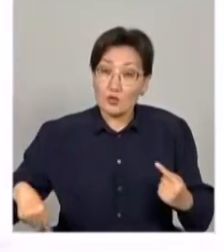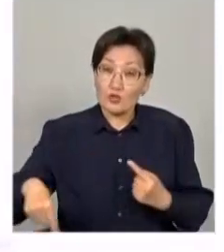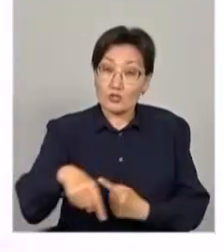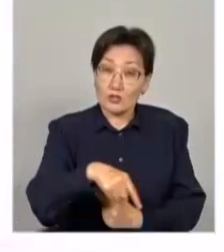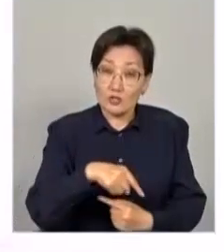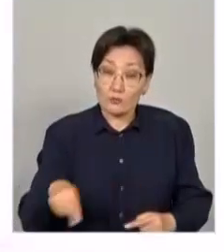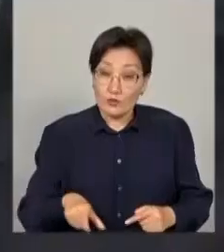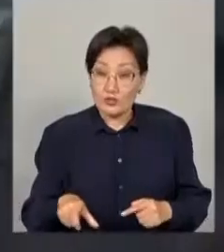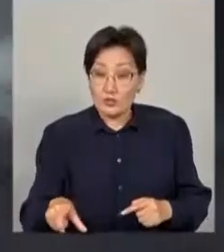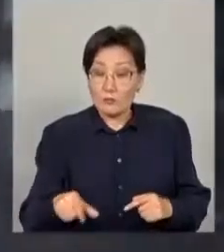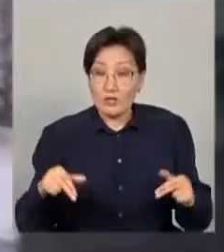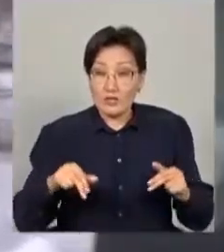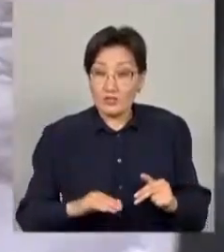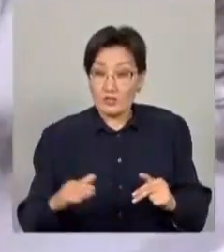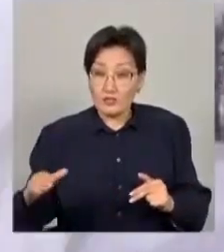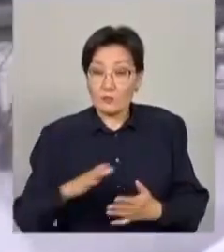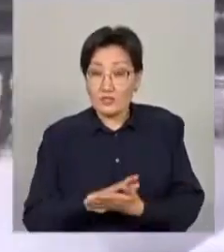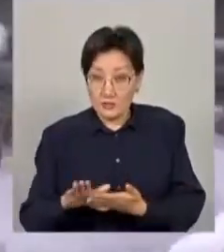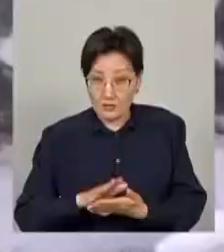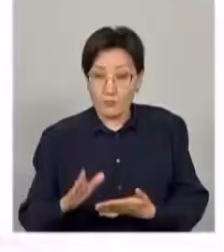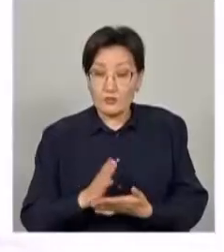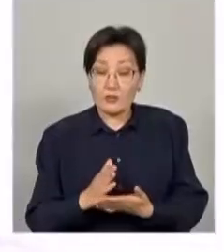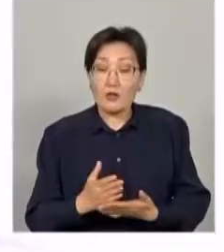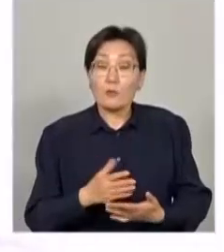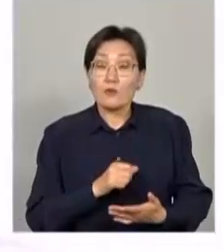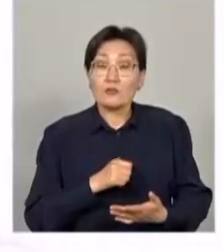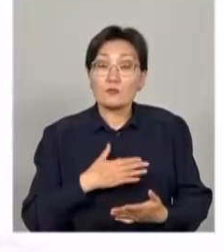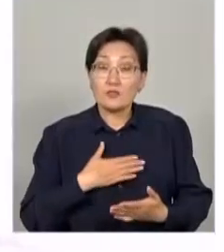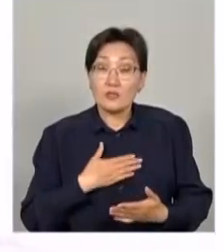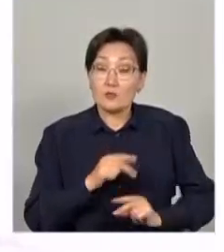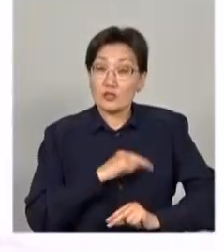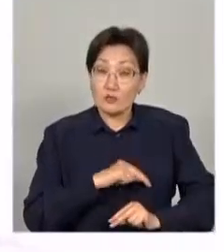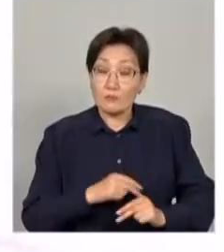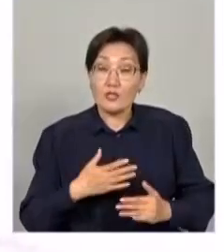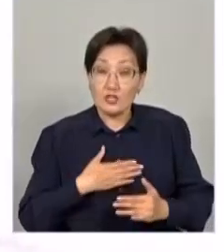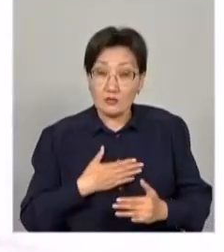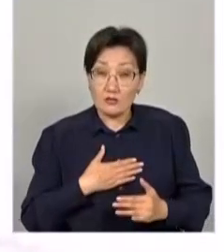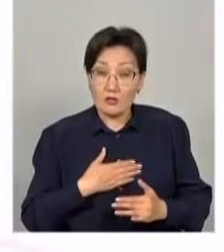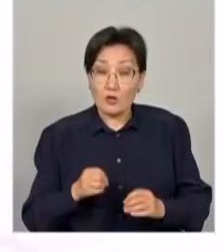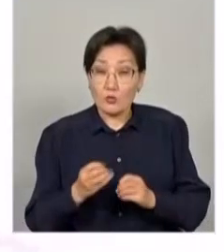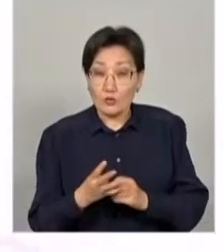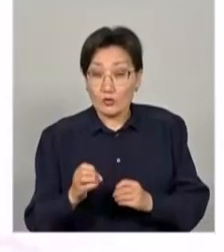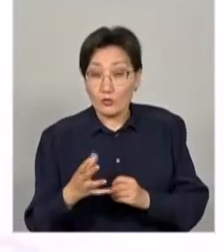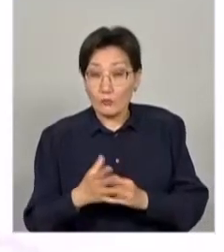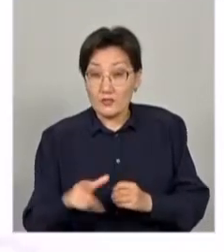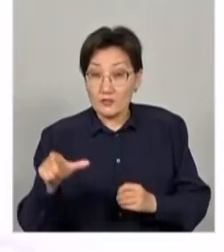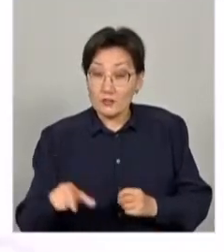тротуар лестницаларын тазалап ашып жатырмыз. Бізде өзімізде істейтін адам, менде қазір 14-15